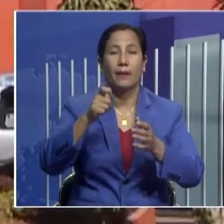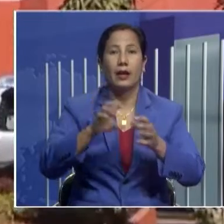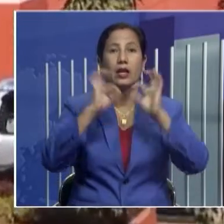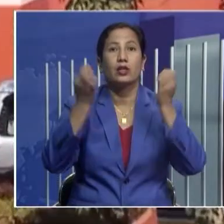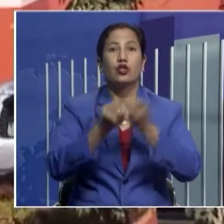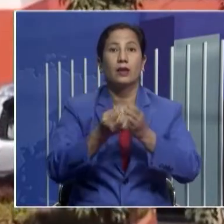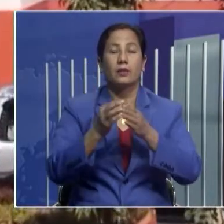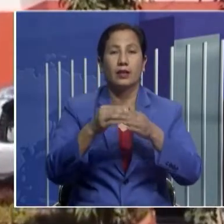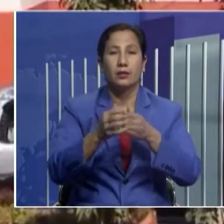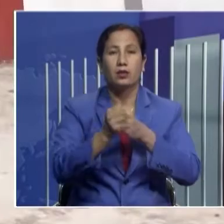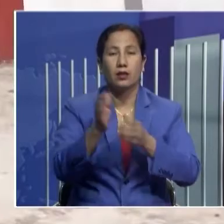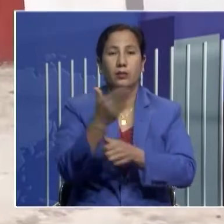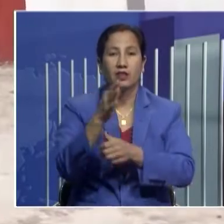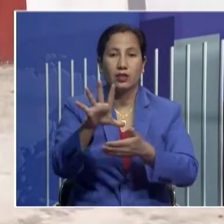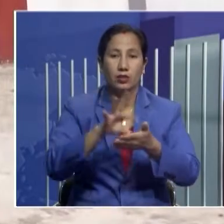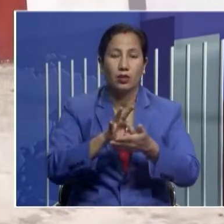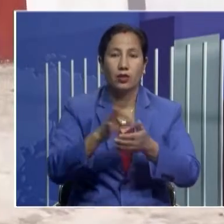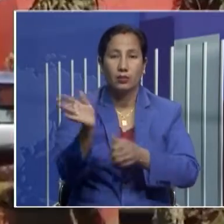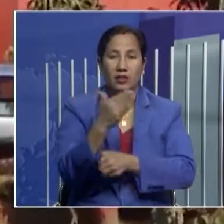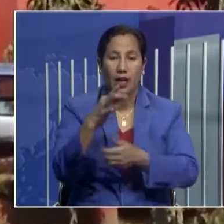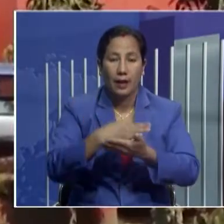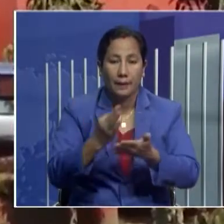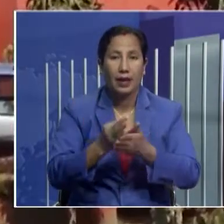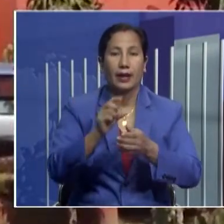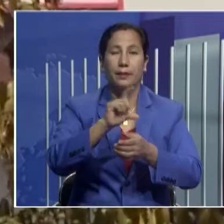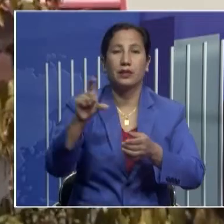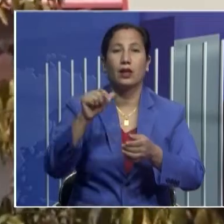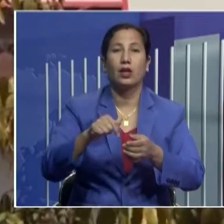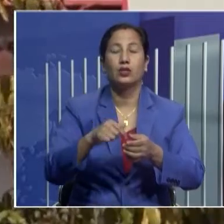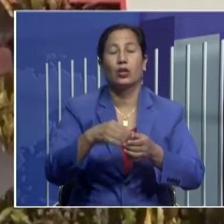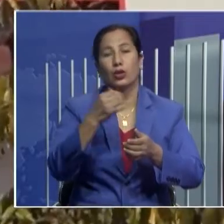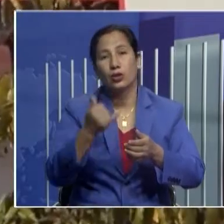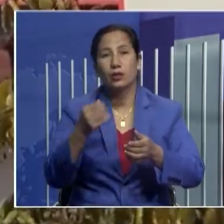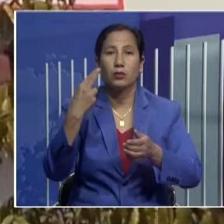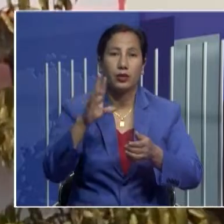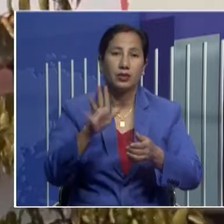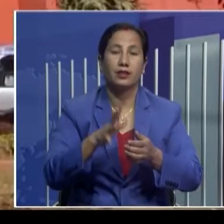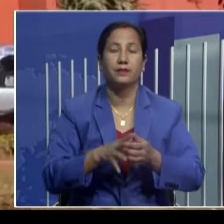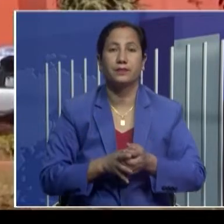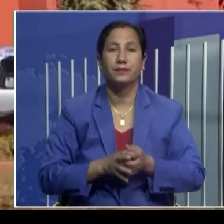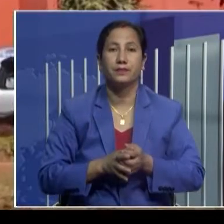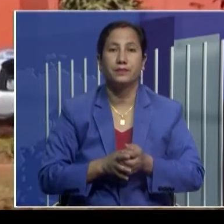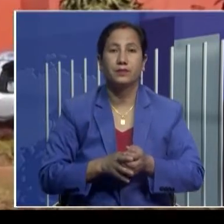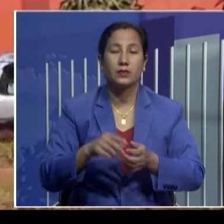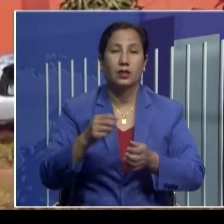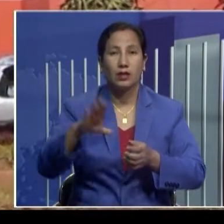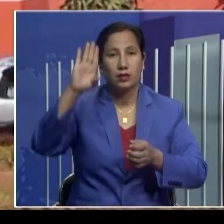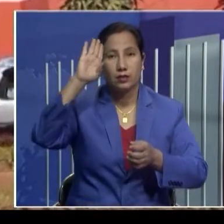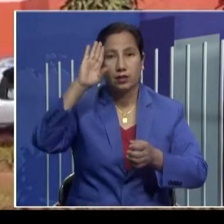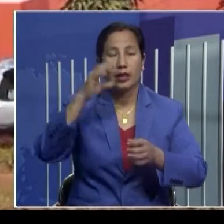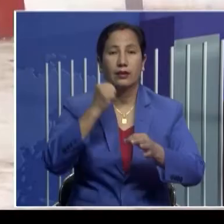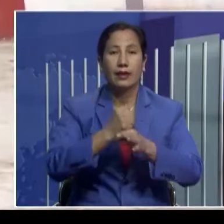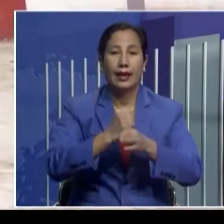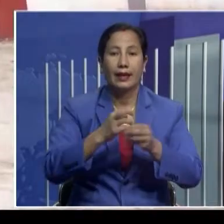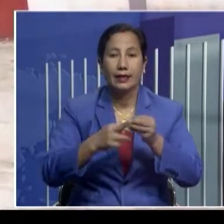बीचमा मन्त्री छनौट र मन्त्रालय भागबण्डाको विषय अझै टुङ्गो लाग्न सकेको छैन भने सरकारको कार्य